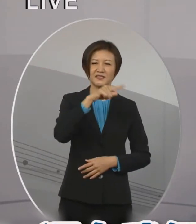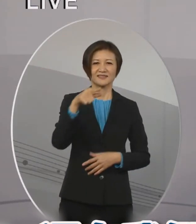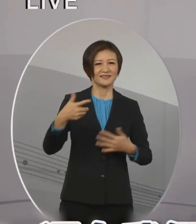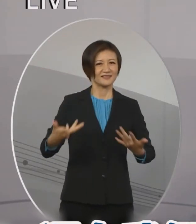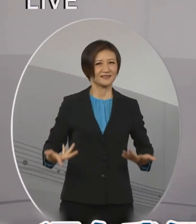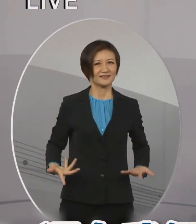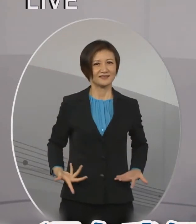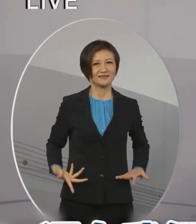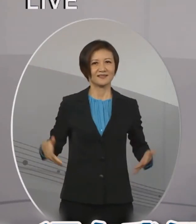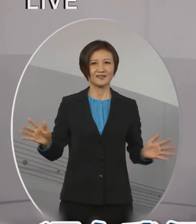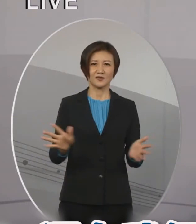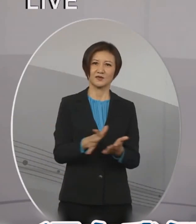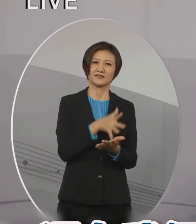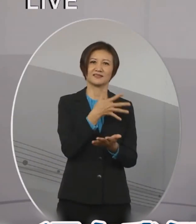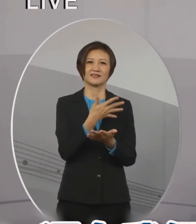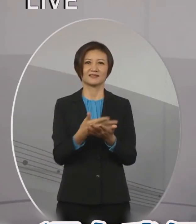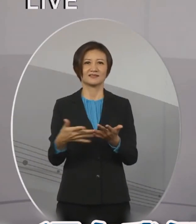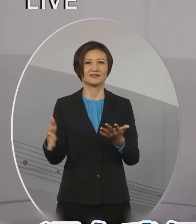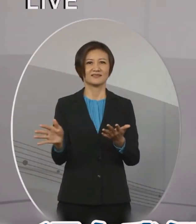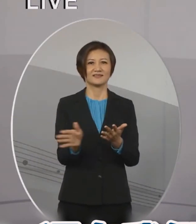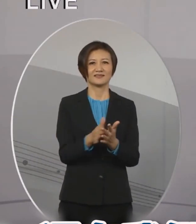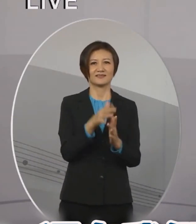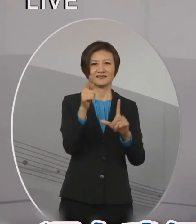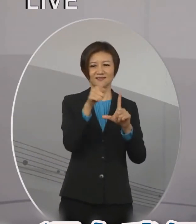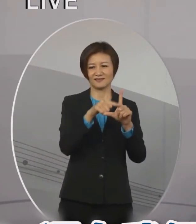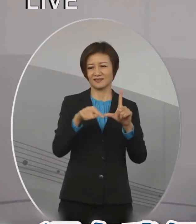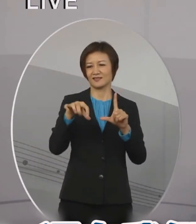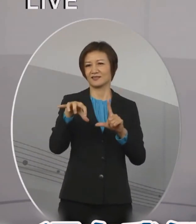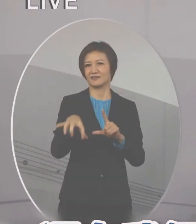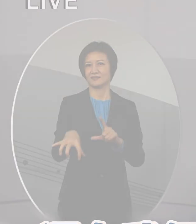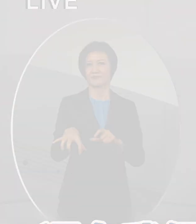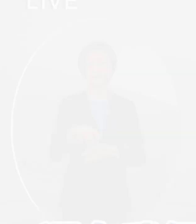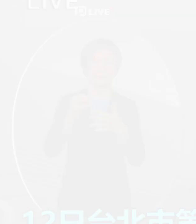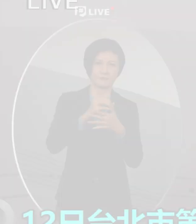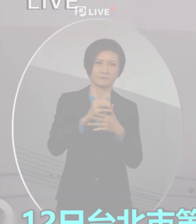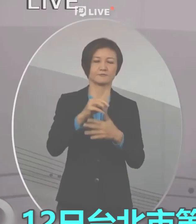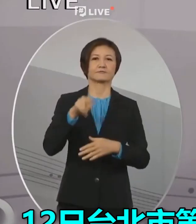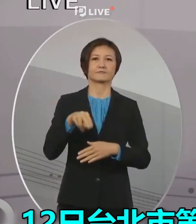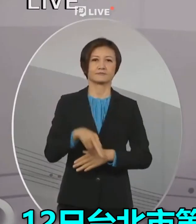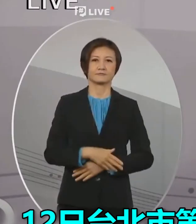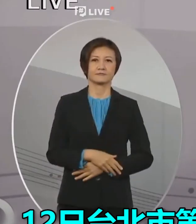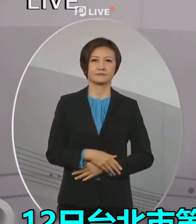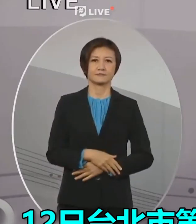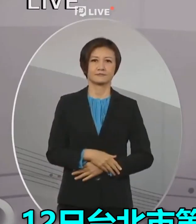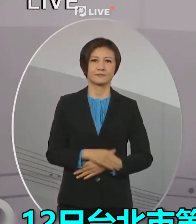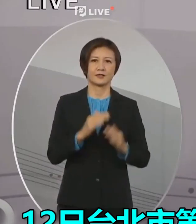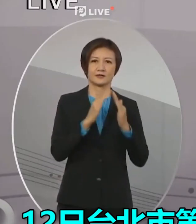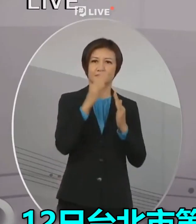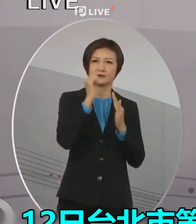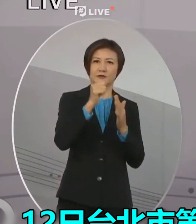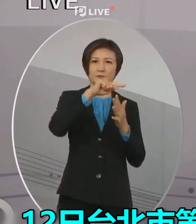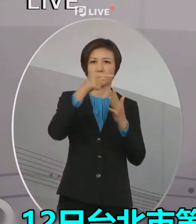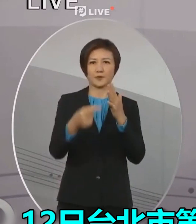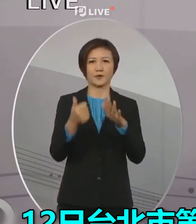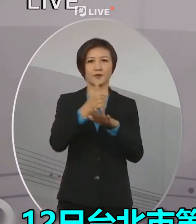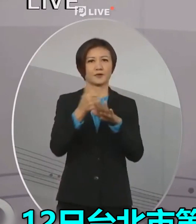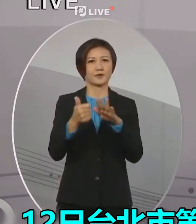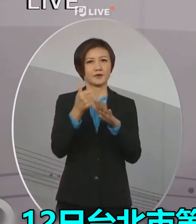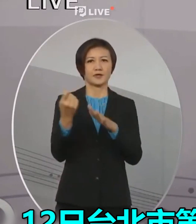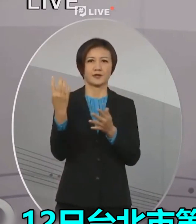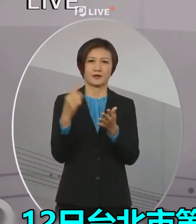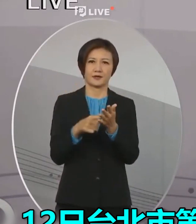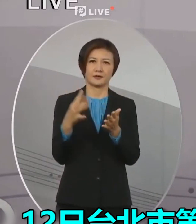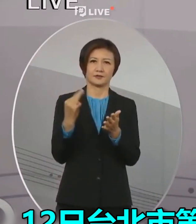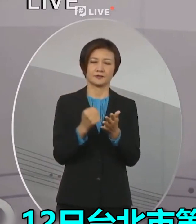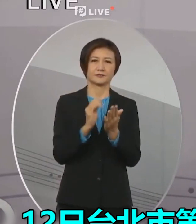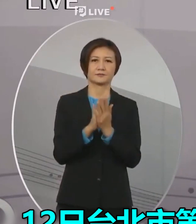休息和共享的角落。 经过几个市长的选举